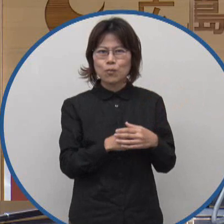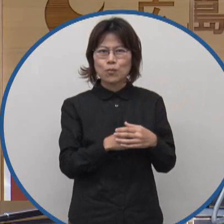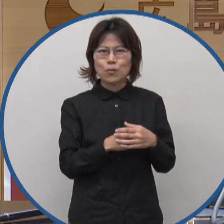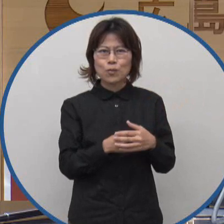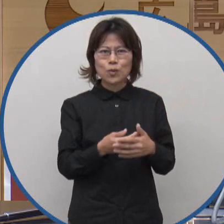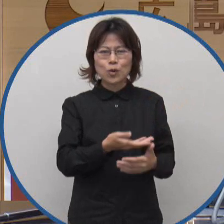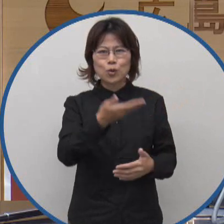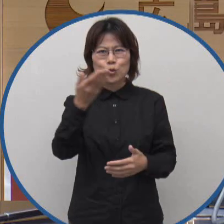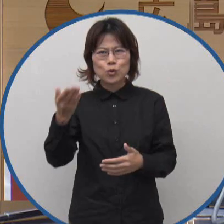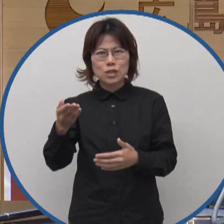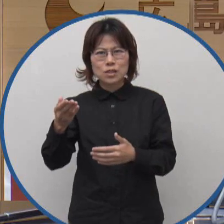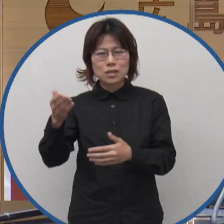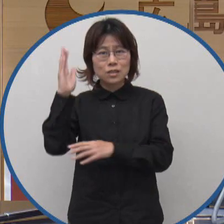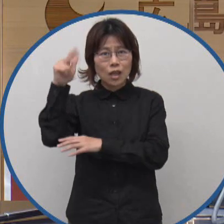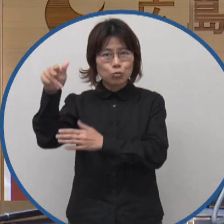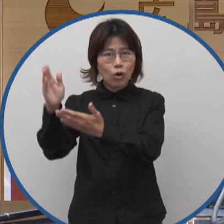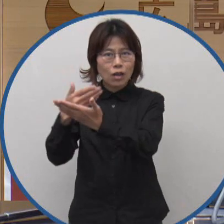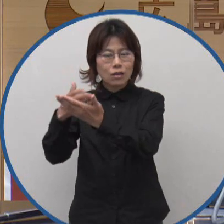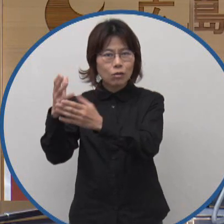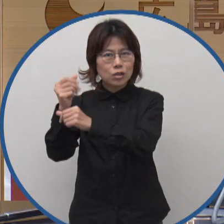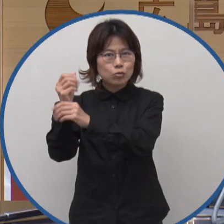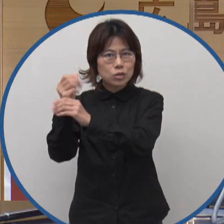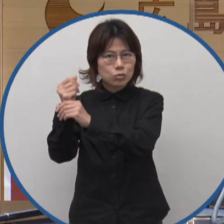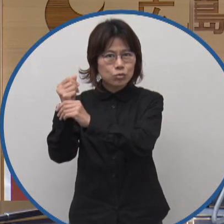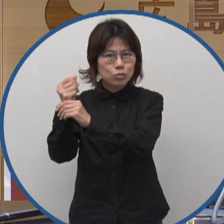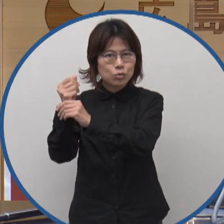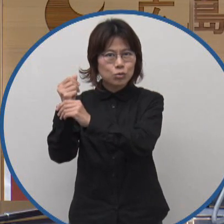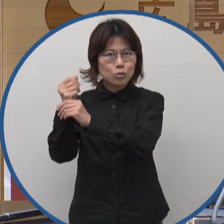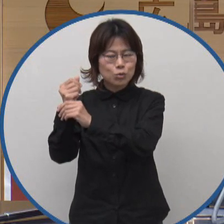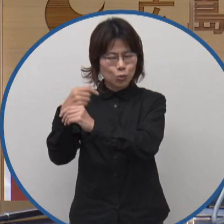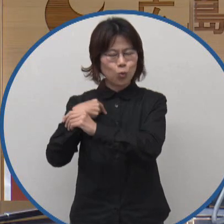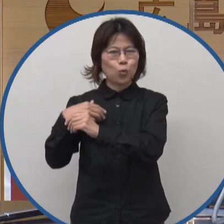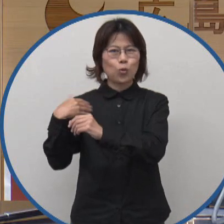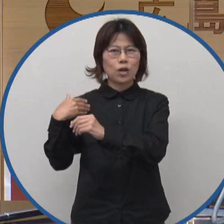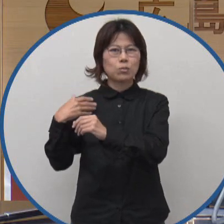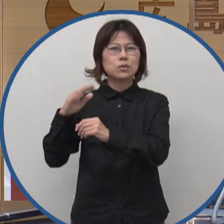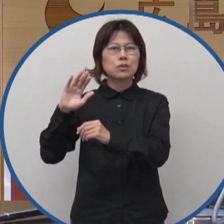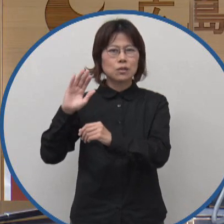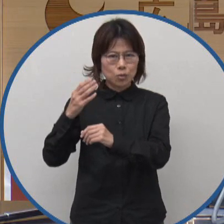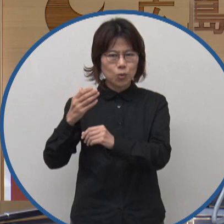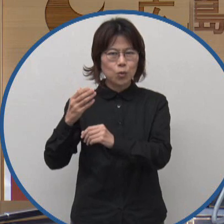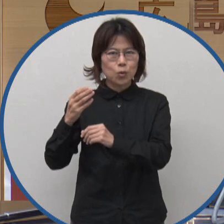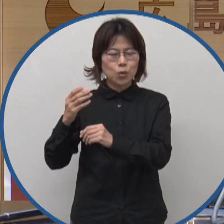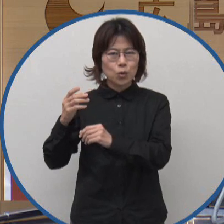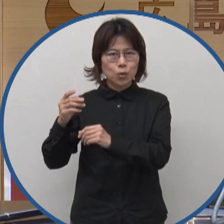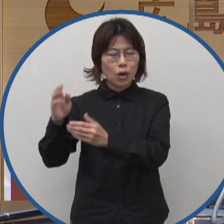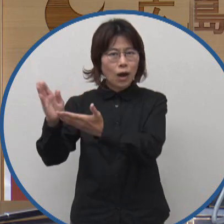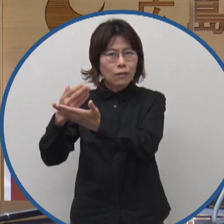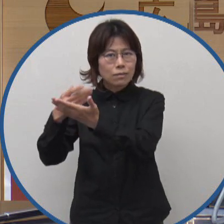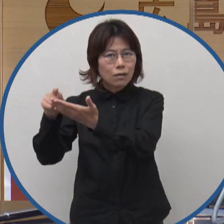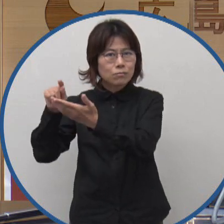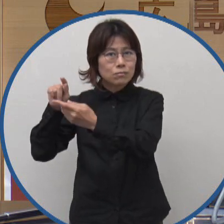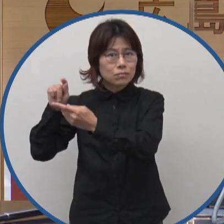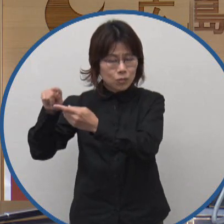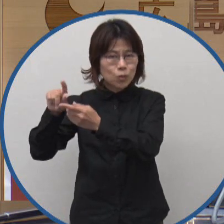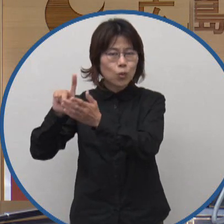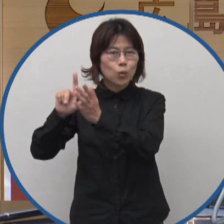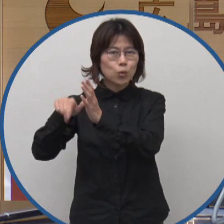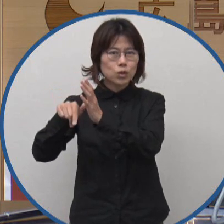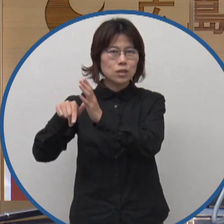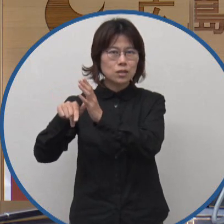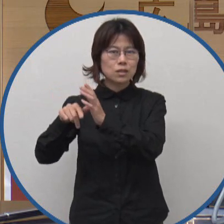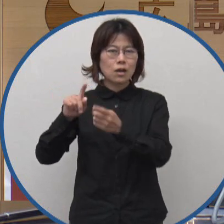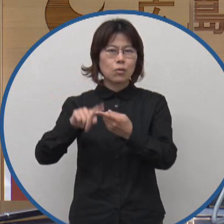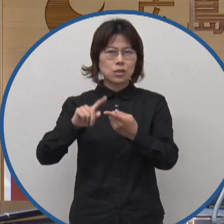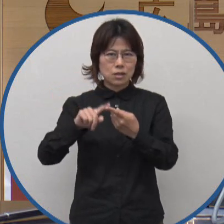次回の判断が、政府としていつになるのかというのは分かりませんけれども、そのタイミングにおける本県